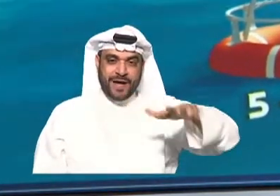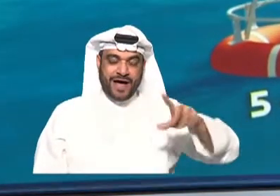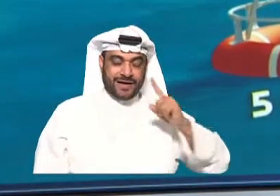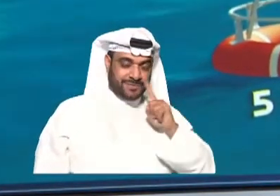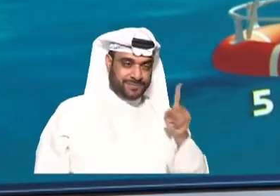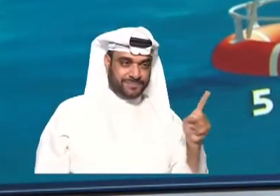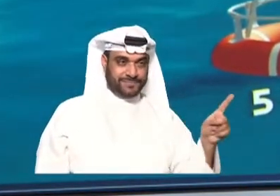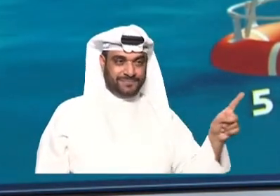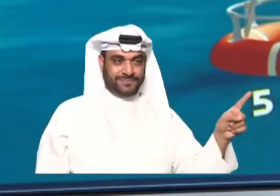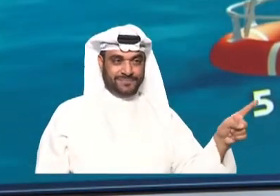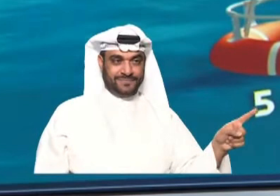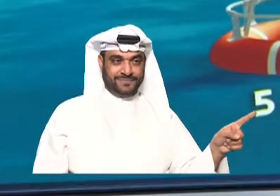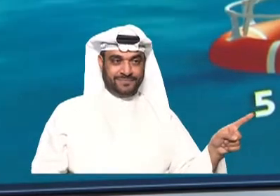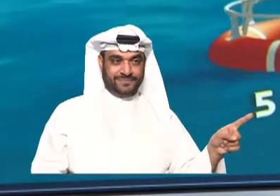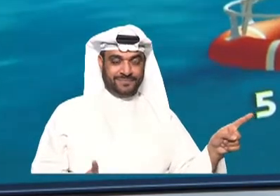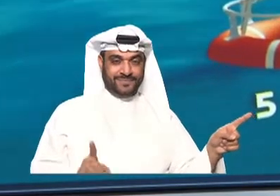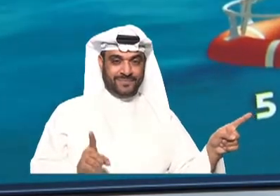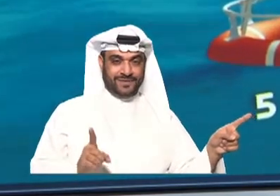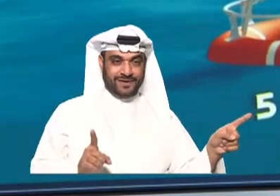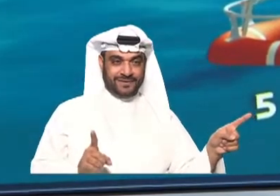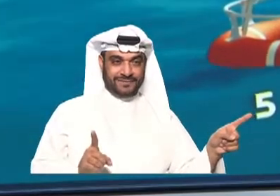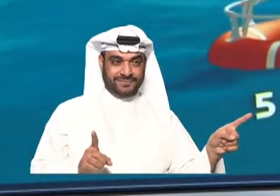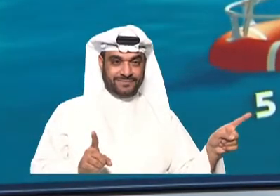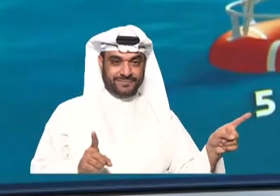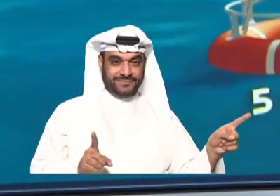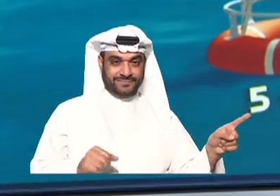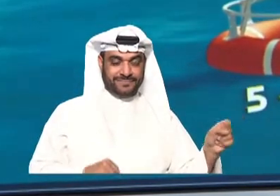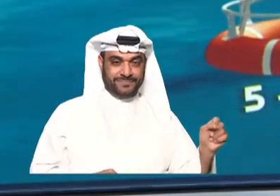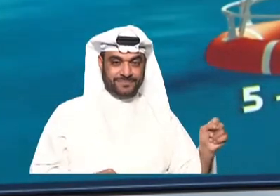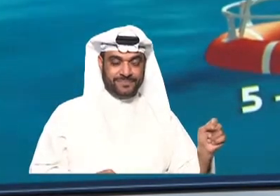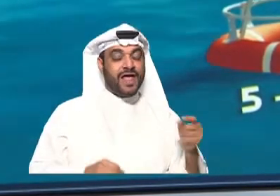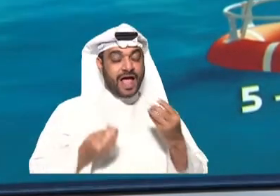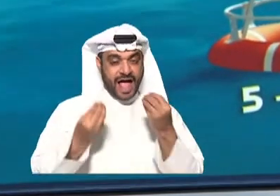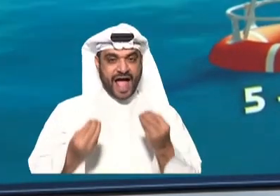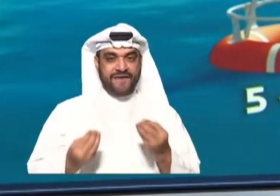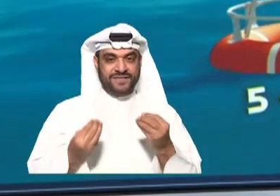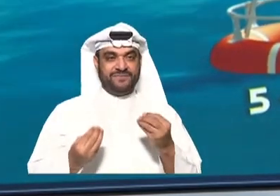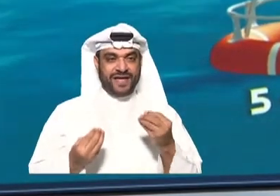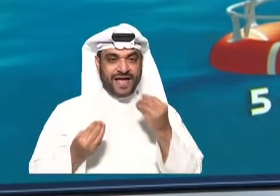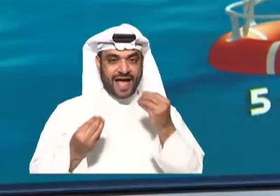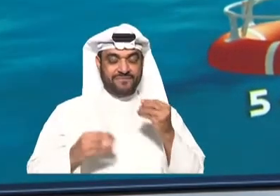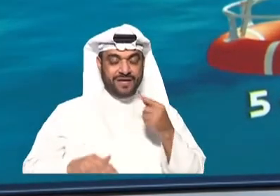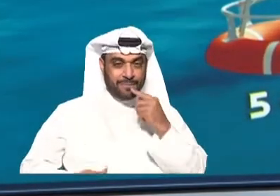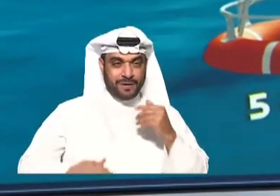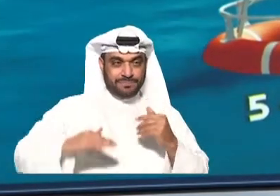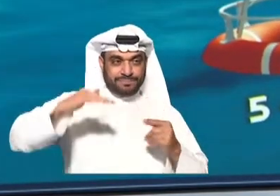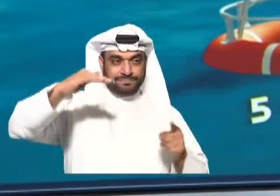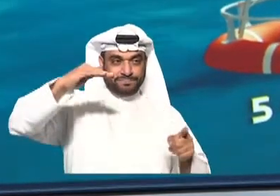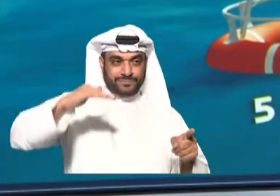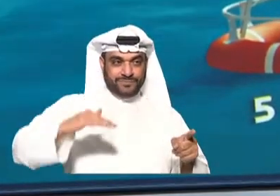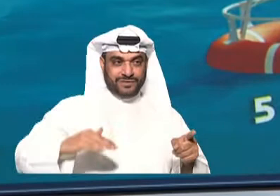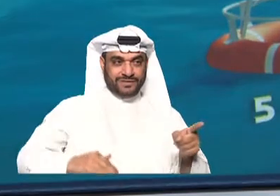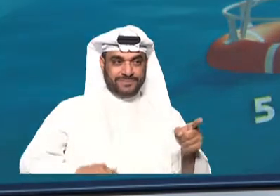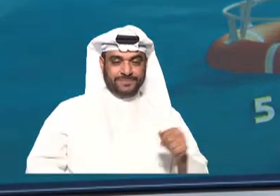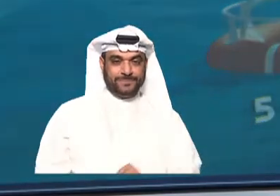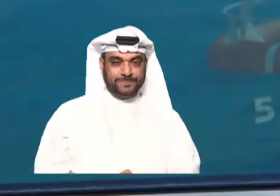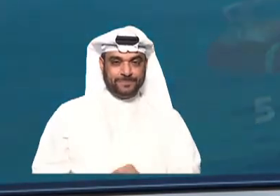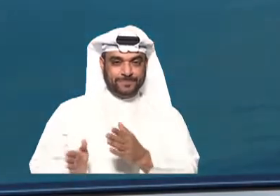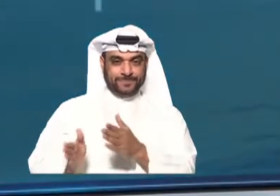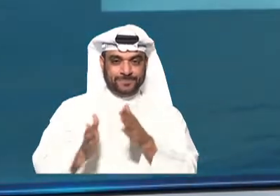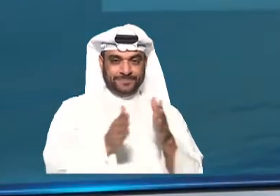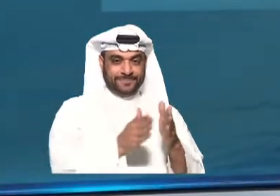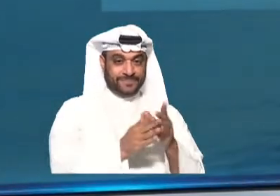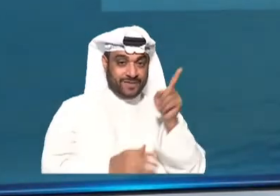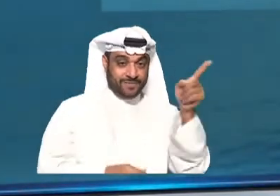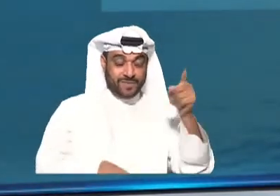تدل الموج، يصل ارتفاع الموج ما بين 2 إلى 5 أقدام، ولازلنا في فترات الفساد اللي تكون فيها تيارات الماي ضعيفة. المواقيت بإذن